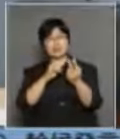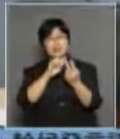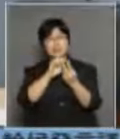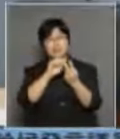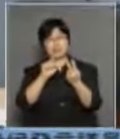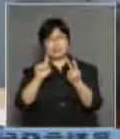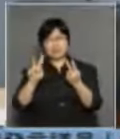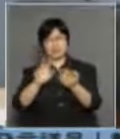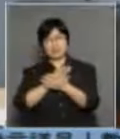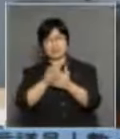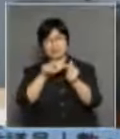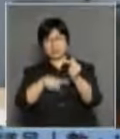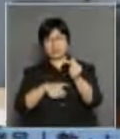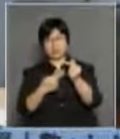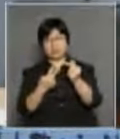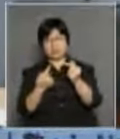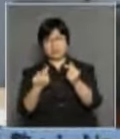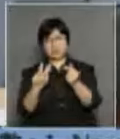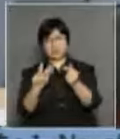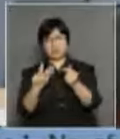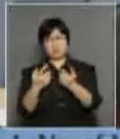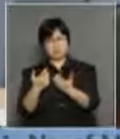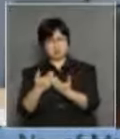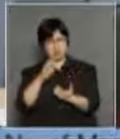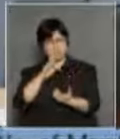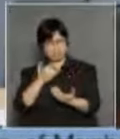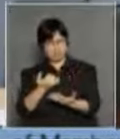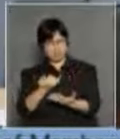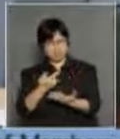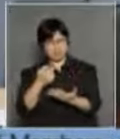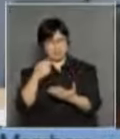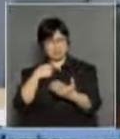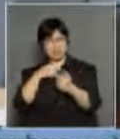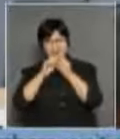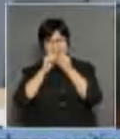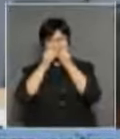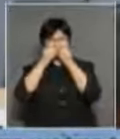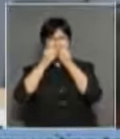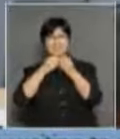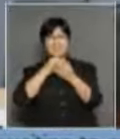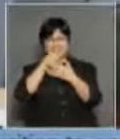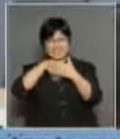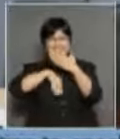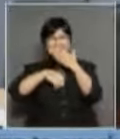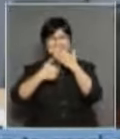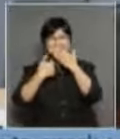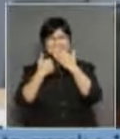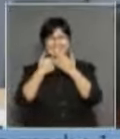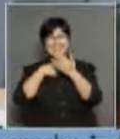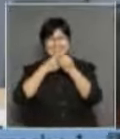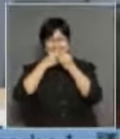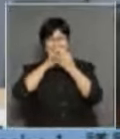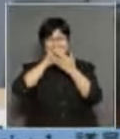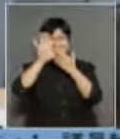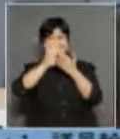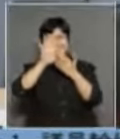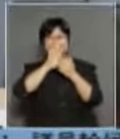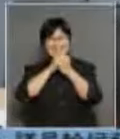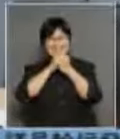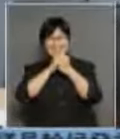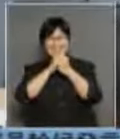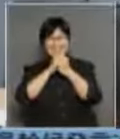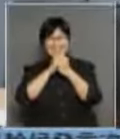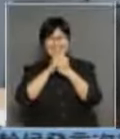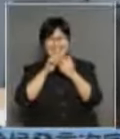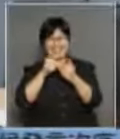2012年10月24號呢份嘢算唔算數噶？使唔使好似我咁樣食咗佢啊？食咗佢咪唔講咯，係